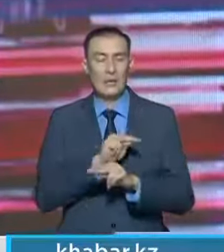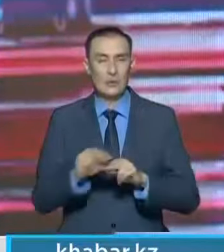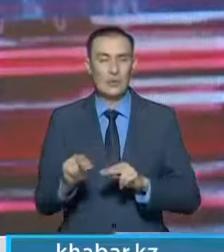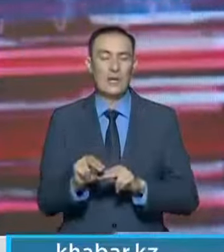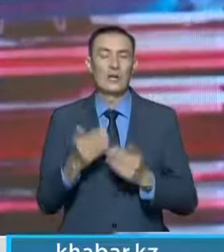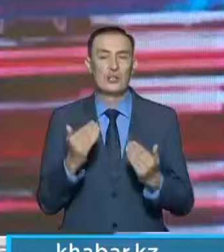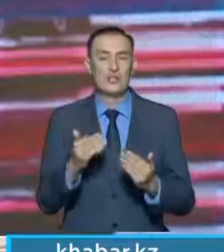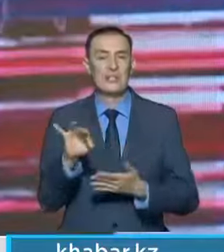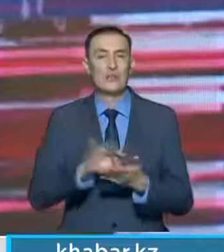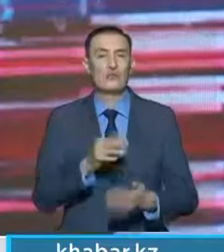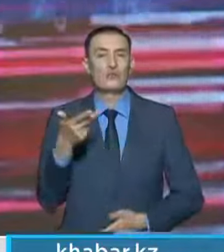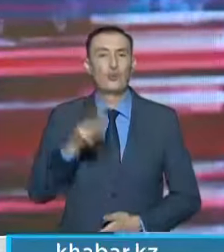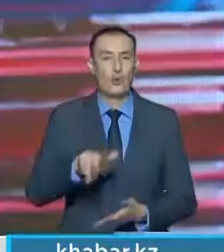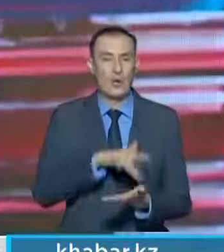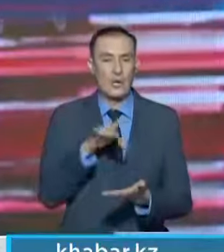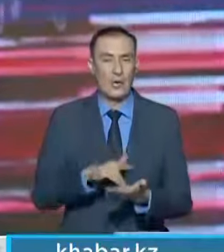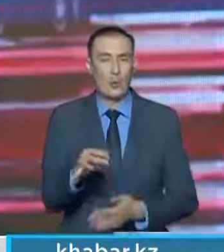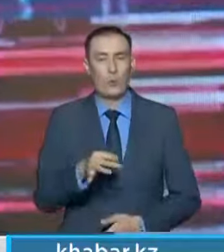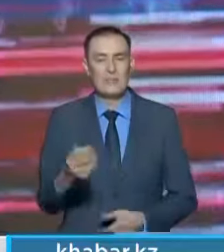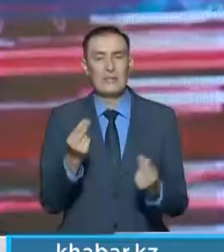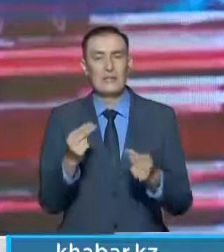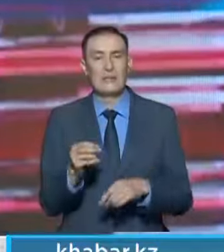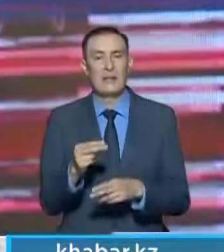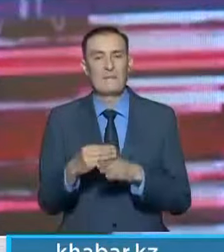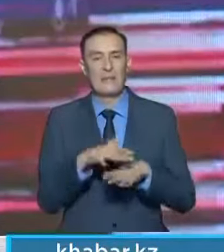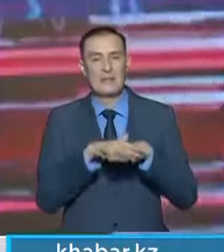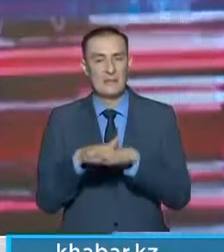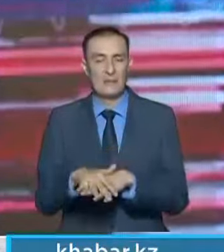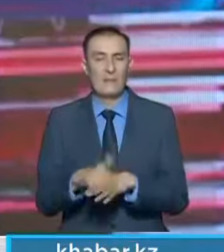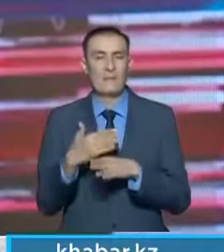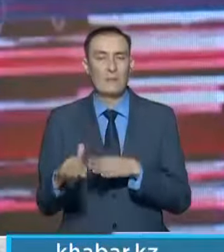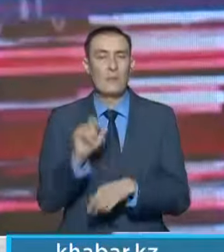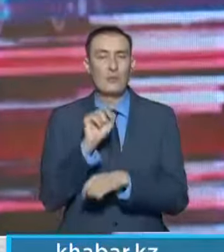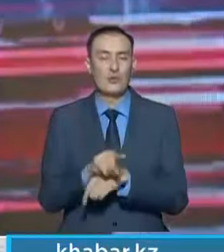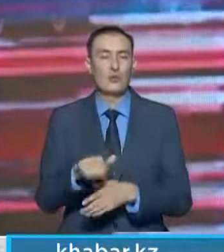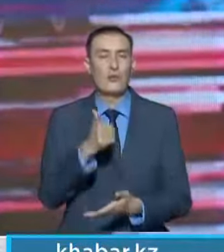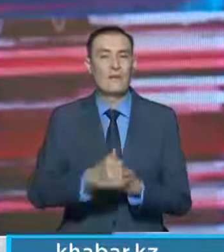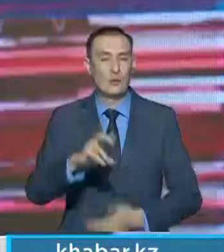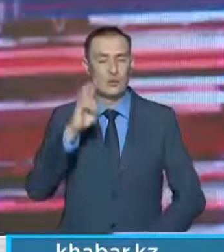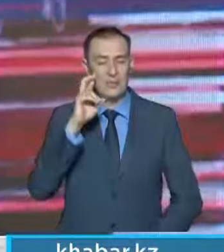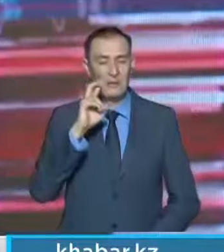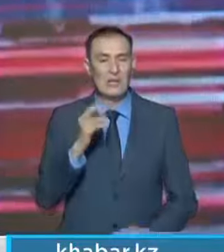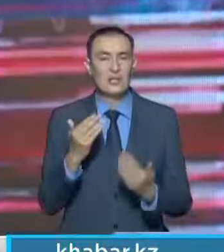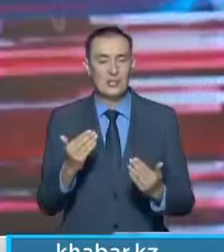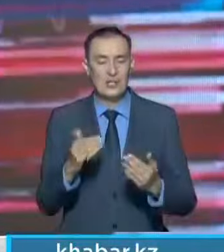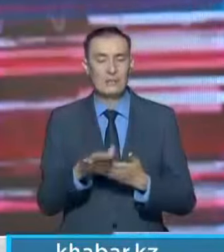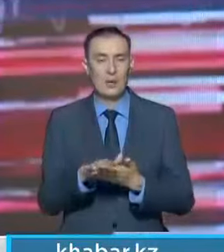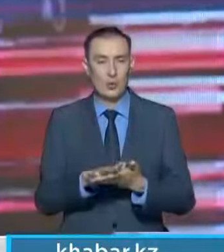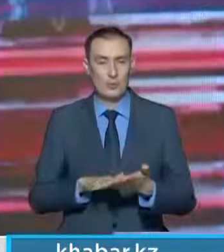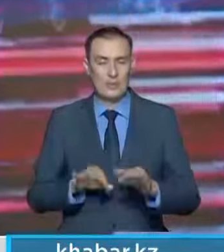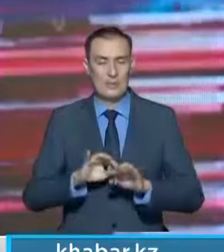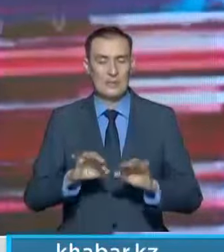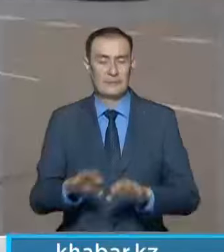и ремонт идет сразу в трех городах региона. Деньги на финансирование проектов выделены по поручению главы государства. Подробности в сюжете.